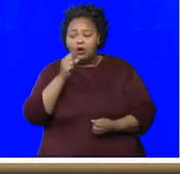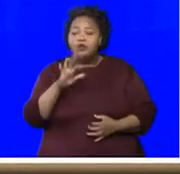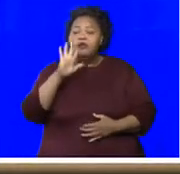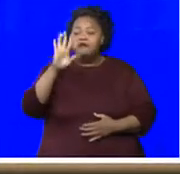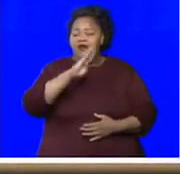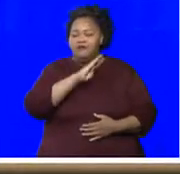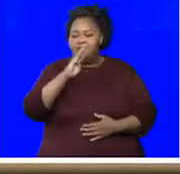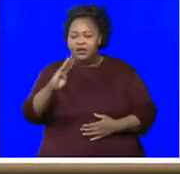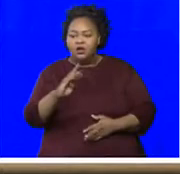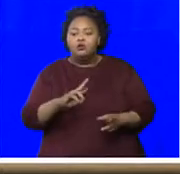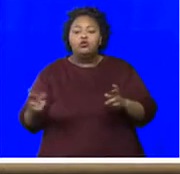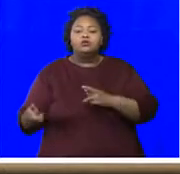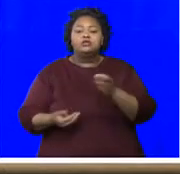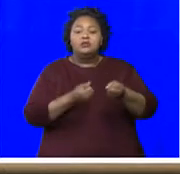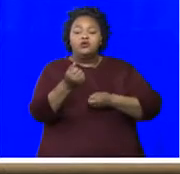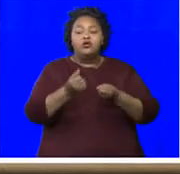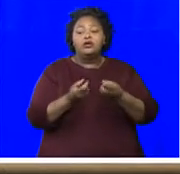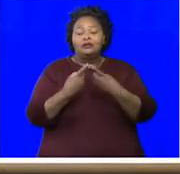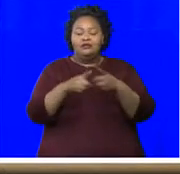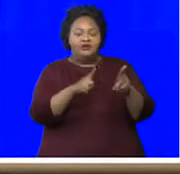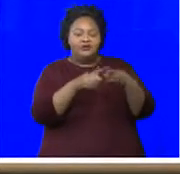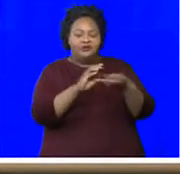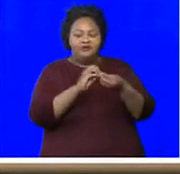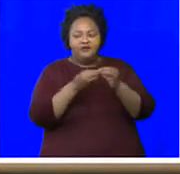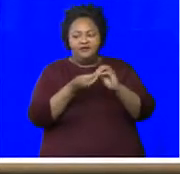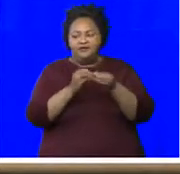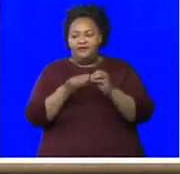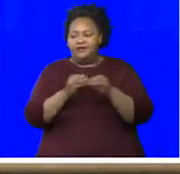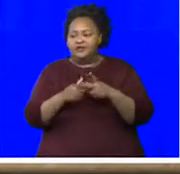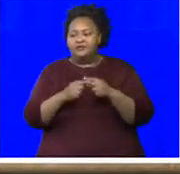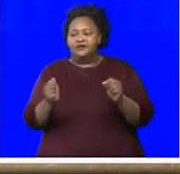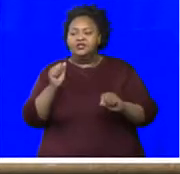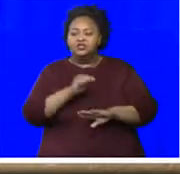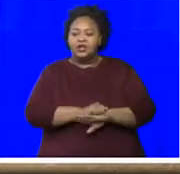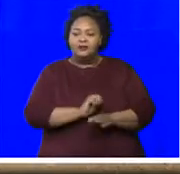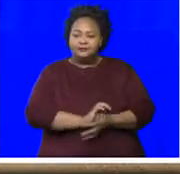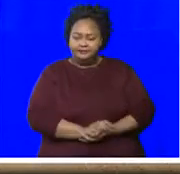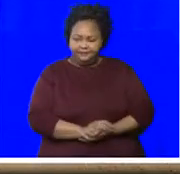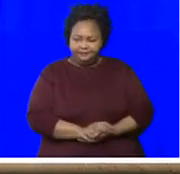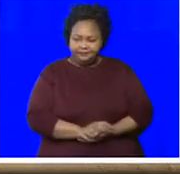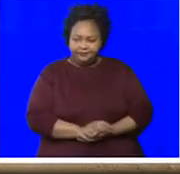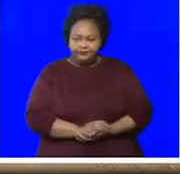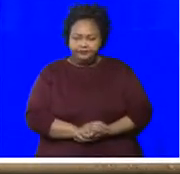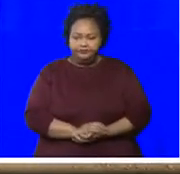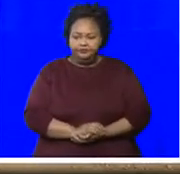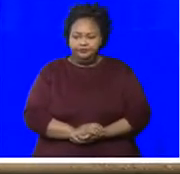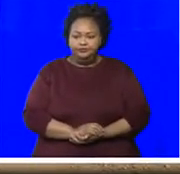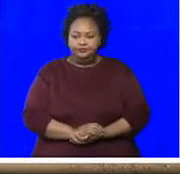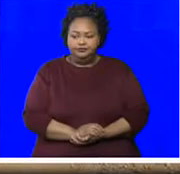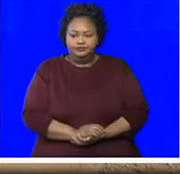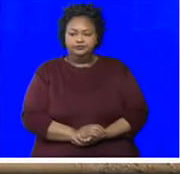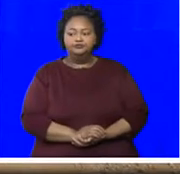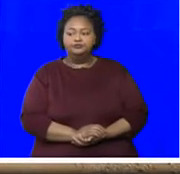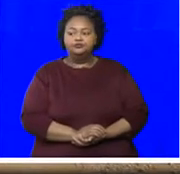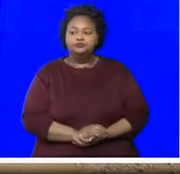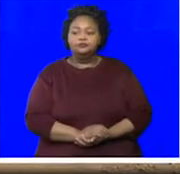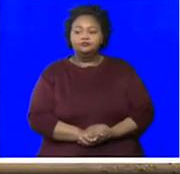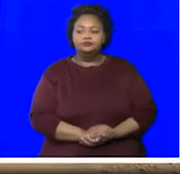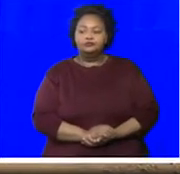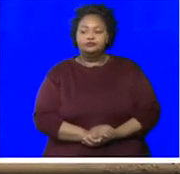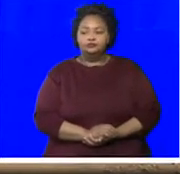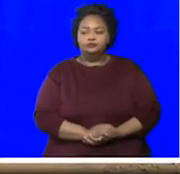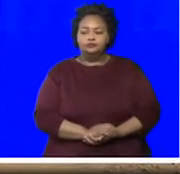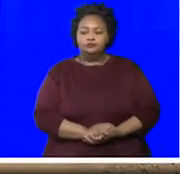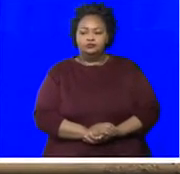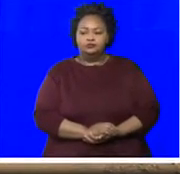temalangeni 5 billion wemalangeni eTindzaba namuhla ngingiyani Msimbithi Thombe nguvuma inkosi inzinisa sikamanzini.